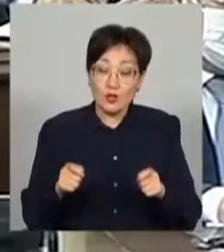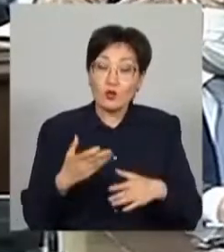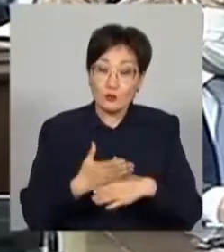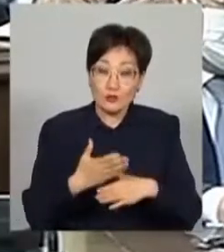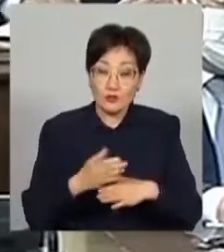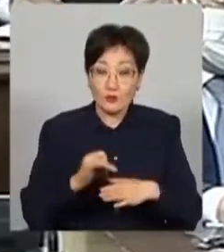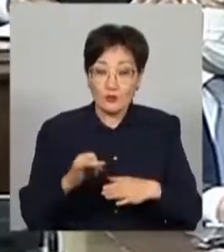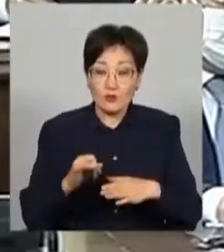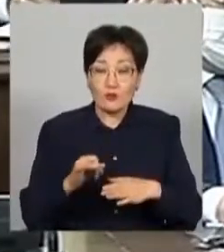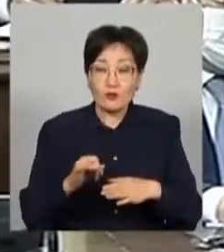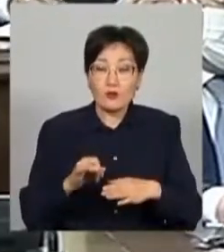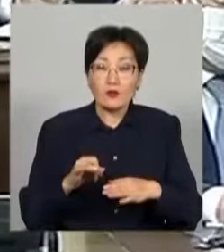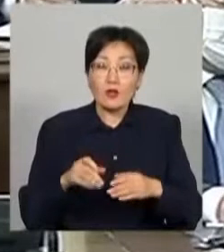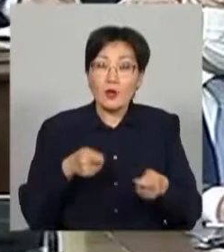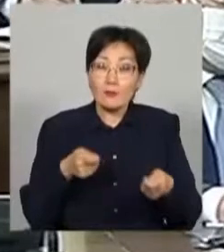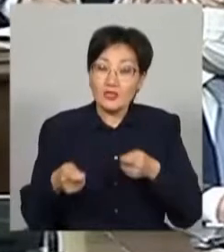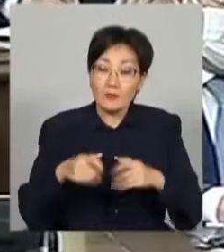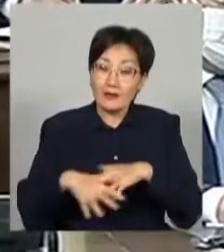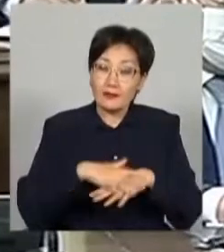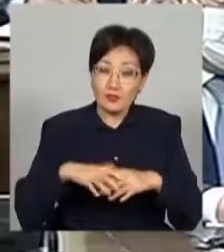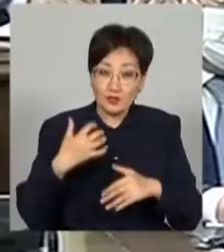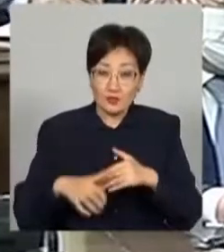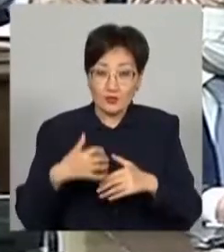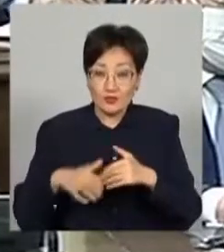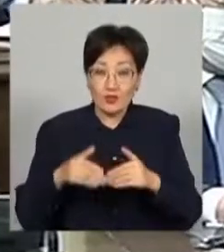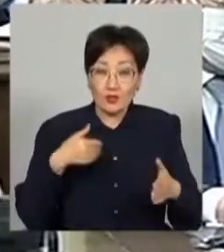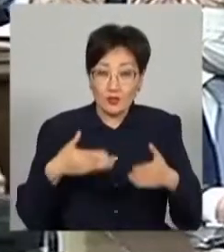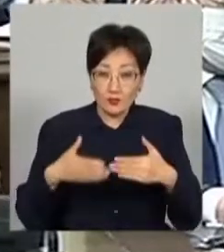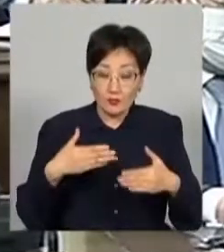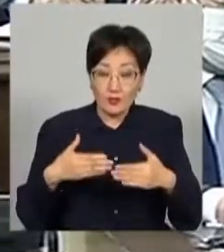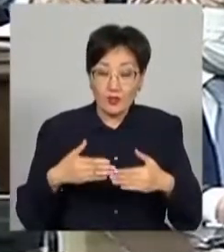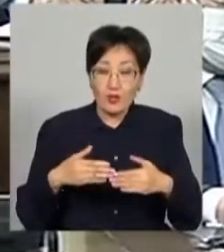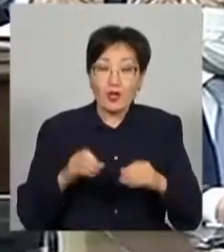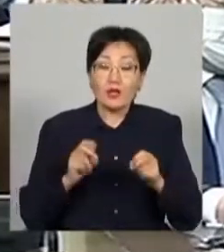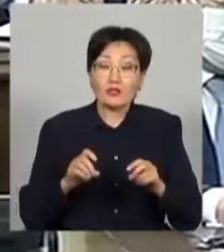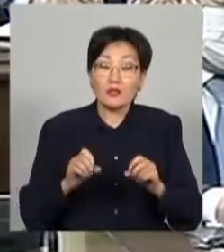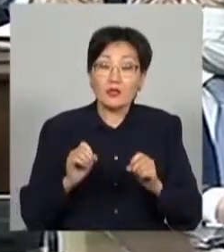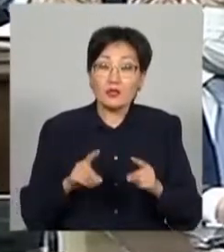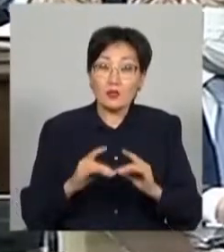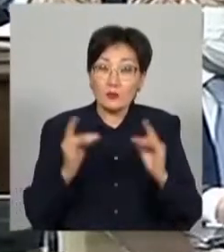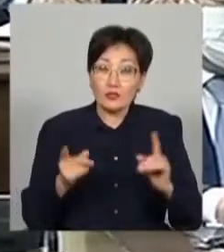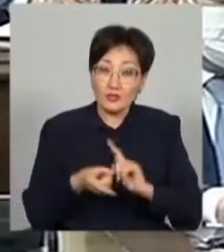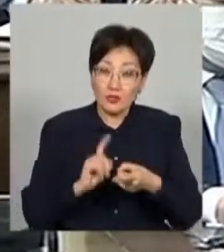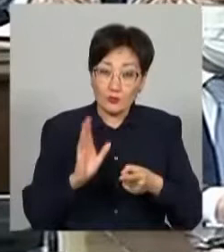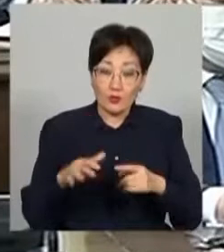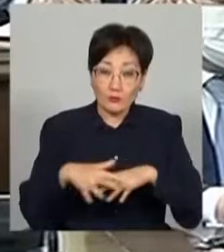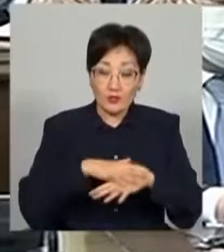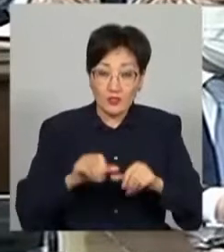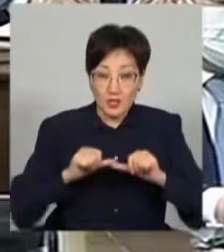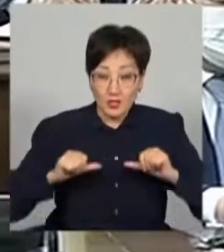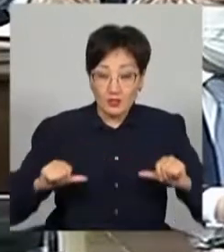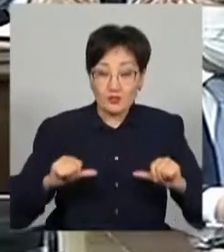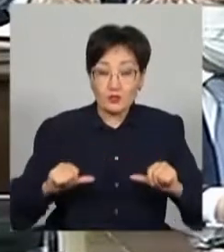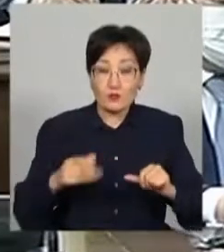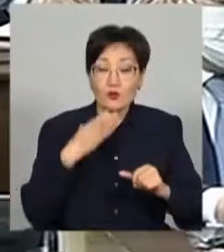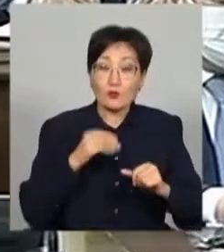Сөйтіп, билік пен халықтың арасындағы дәнекерге айналатын болады. Қазіргі қоғамдық кеңестердің бәрін